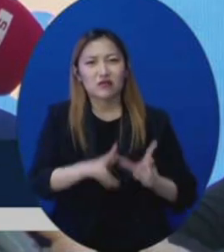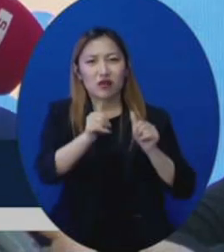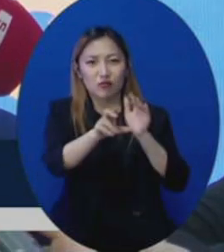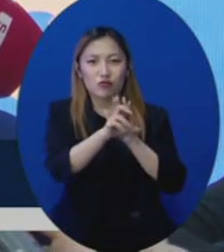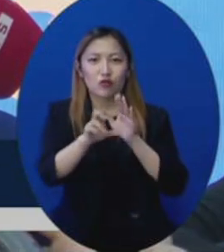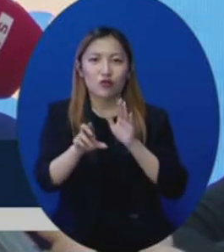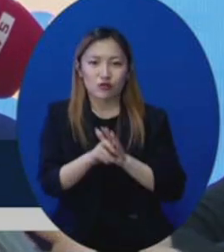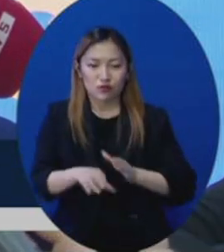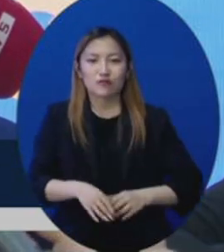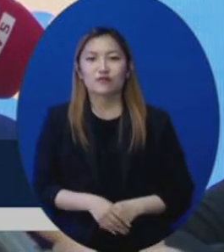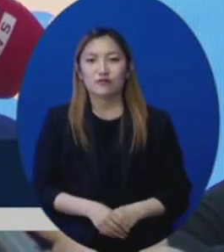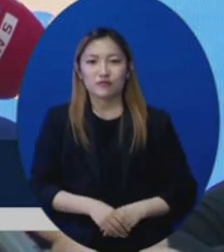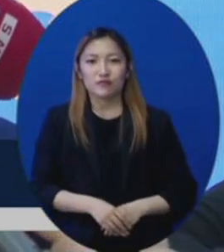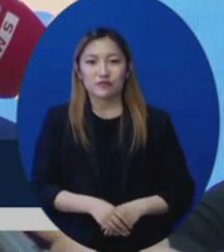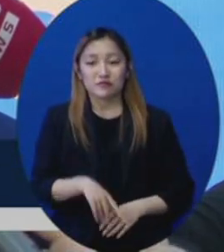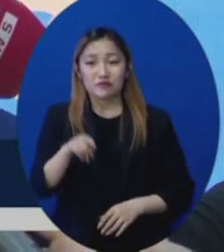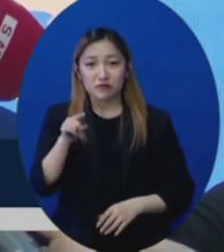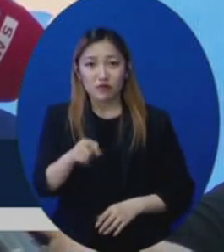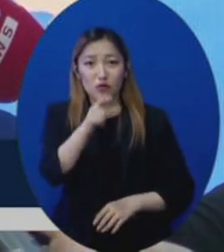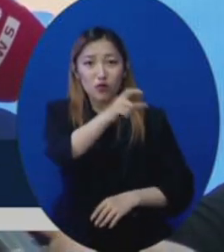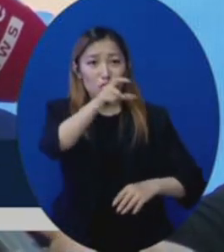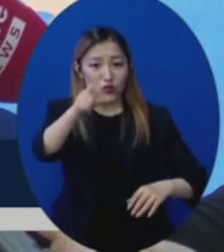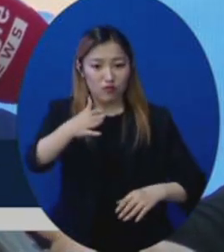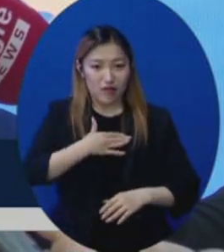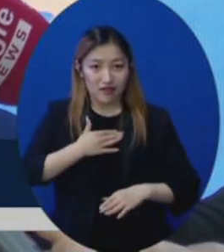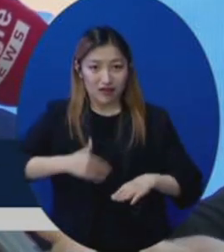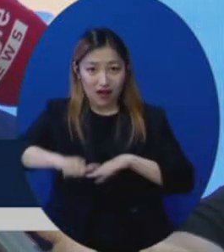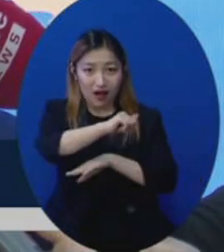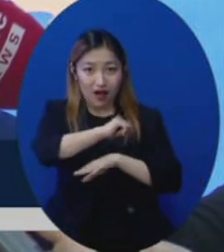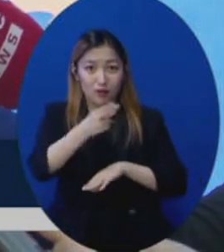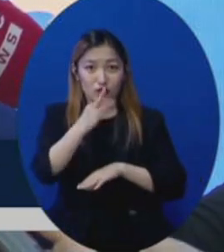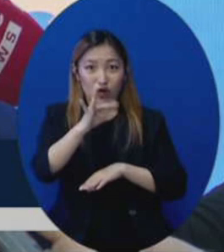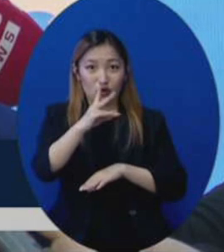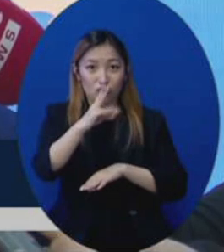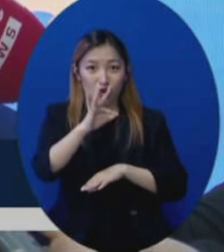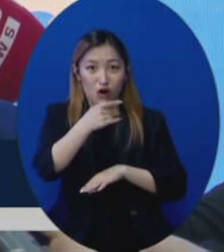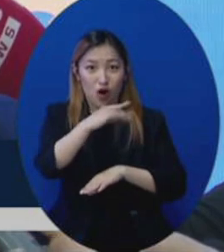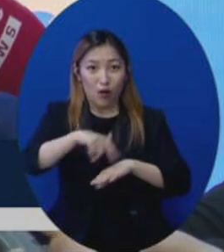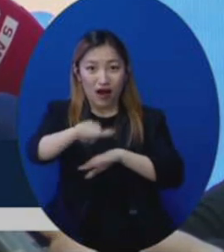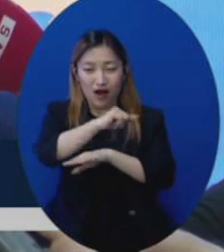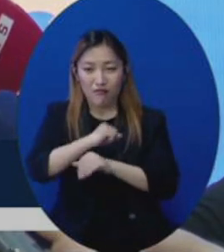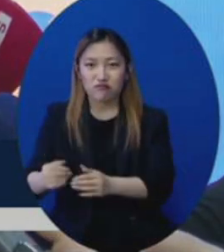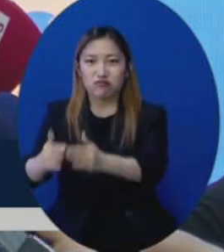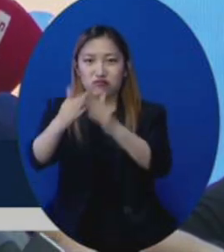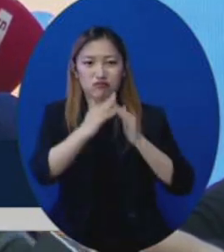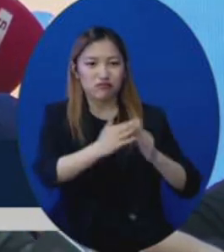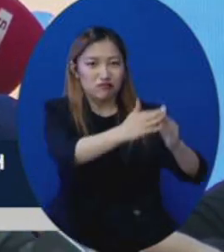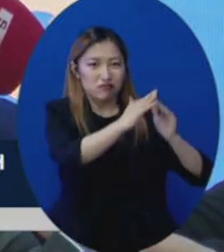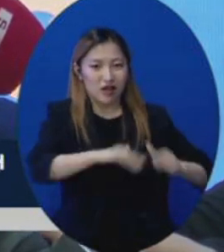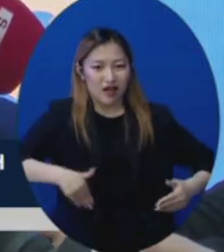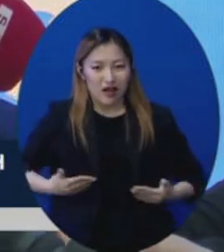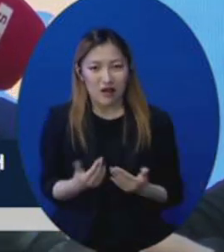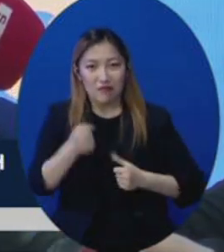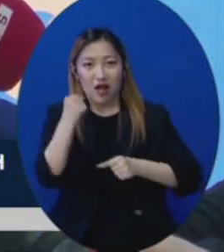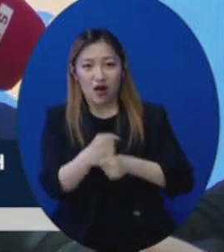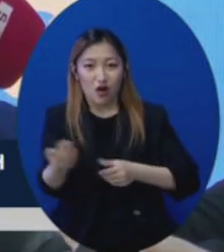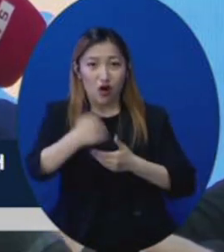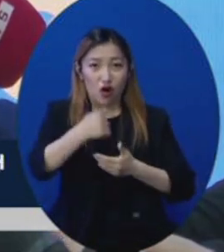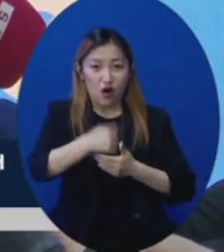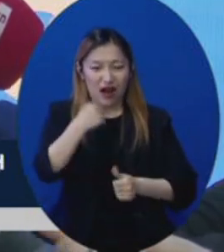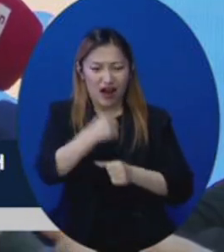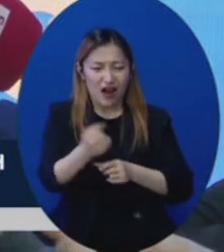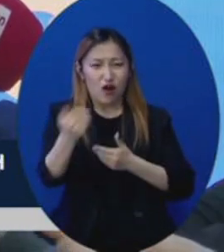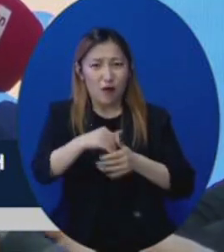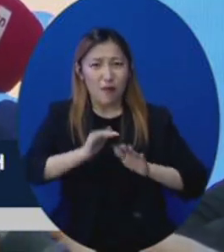шилжин ирж байгаа ч бай, сүршиж байгаа ч хүмүүс маань Дорноговт бол ажил хөдөлмөр ундарч хөдөлмөрлөжсэн тохиолдолд бидний одоо хөгжил бол